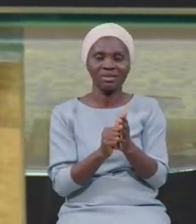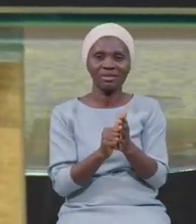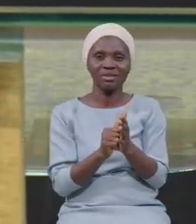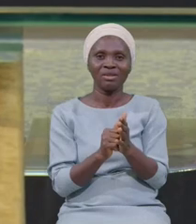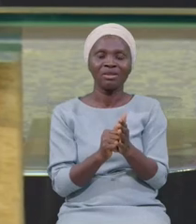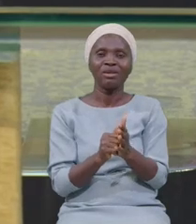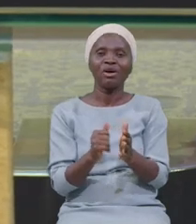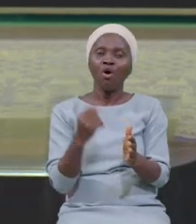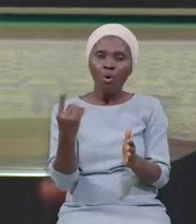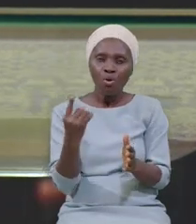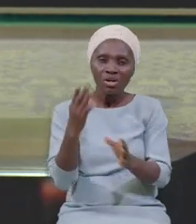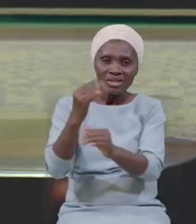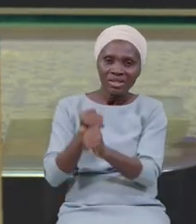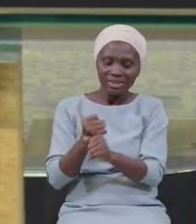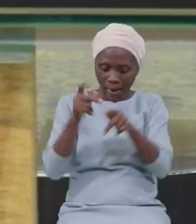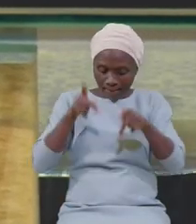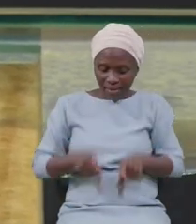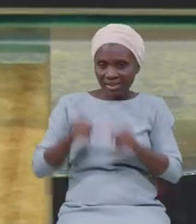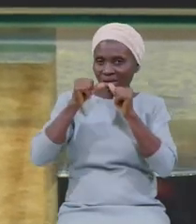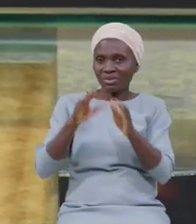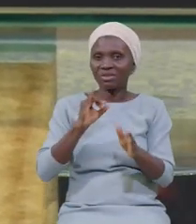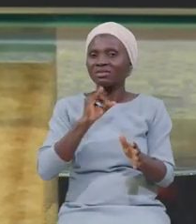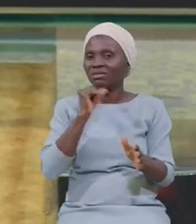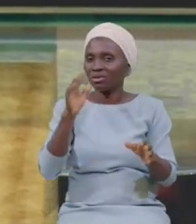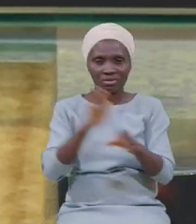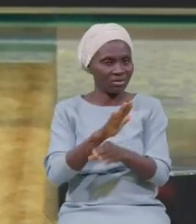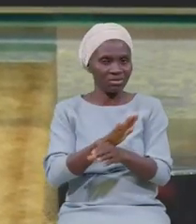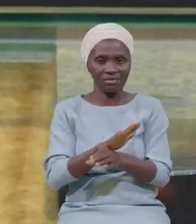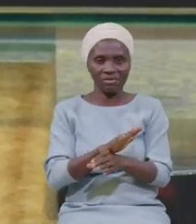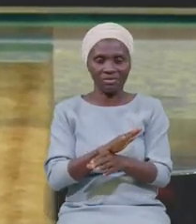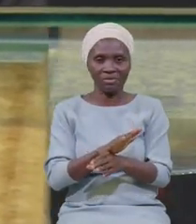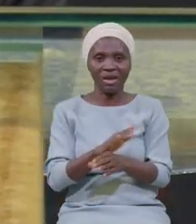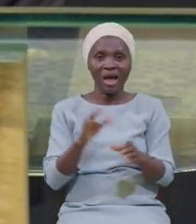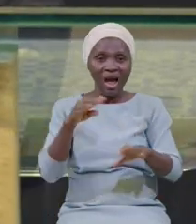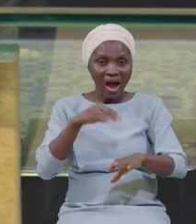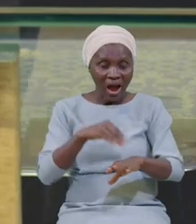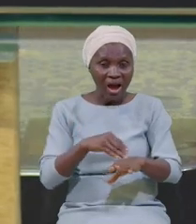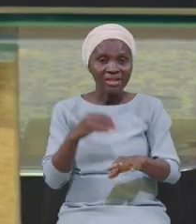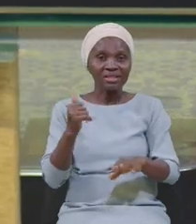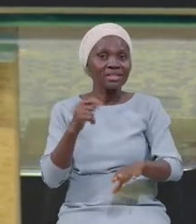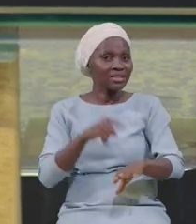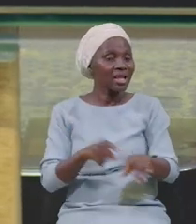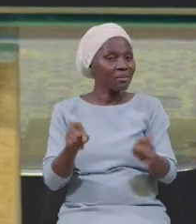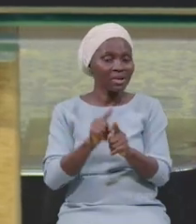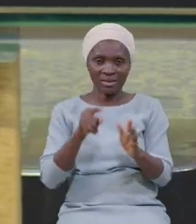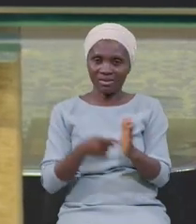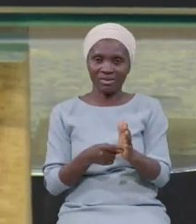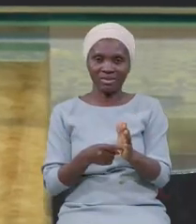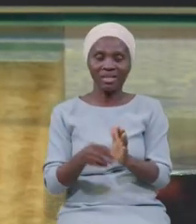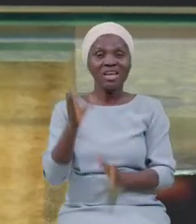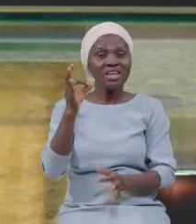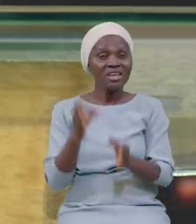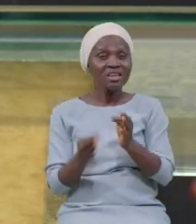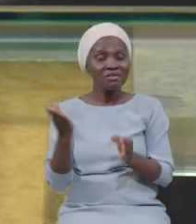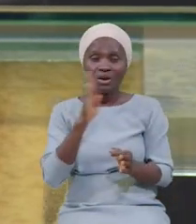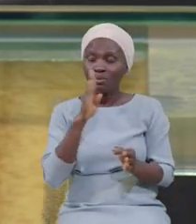une bénédiction personnelle ne suffit pas. En un pareil moment, s'il y aura un changement, l'Église